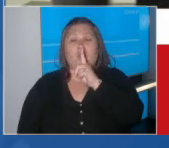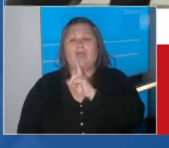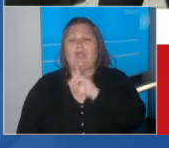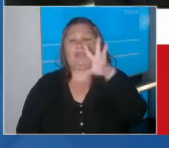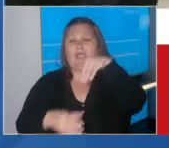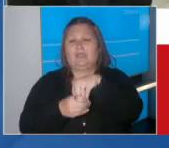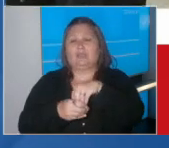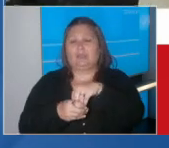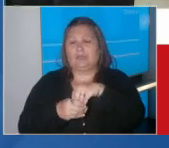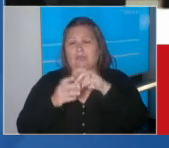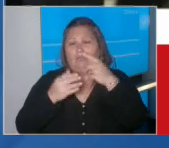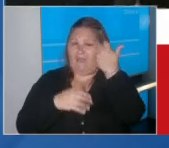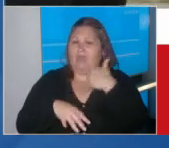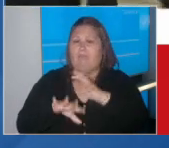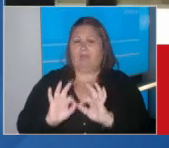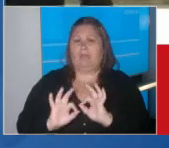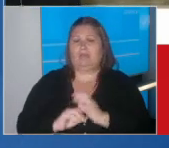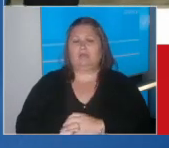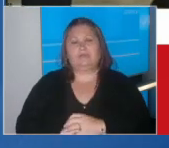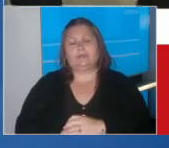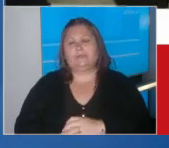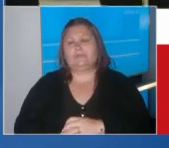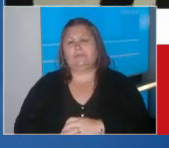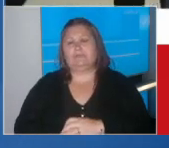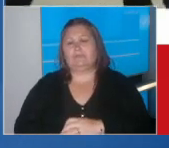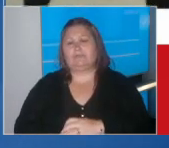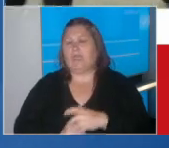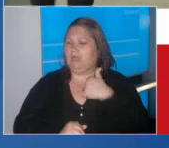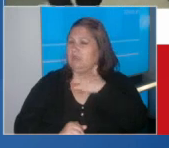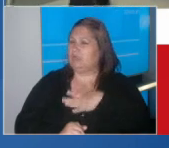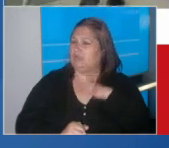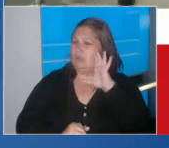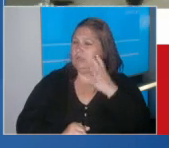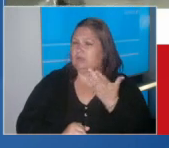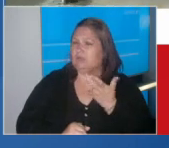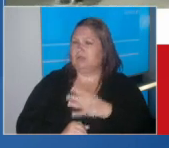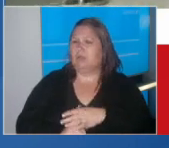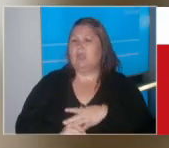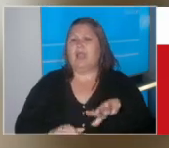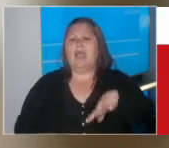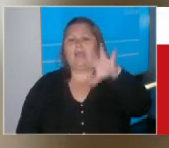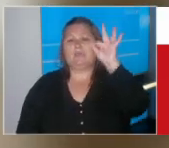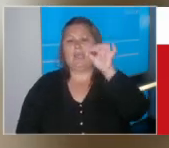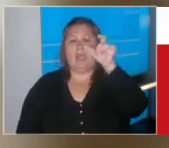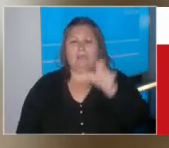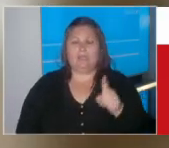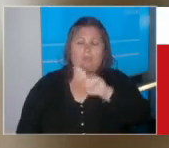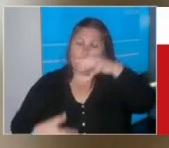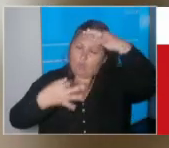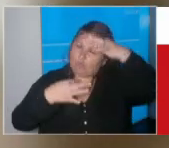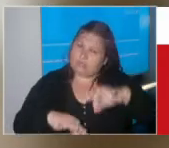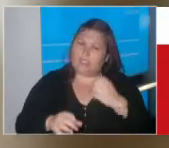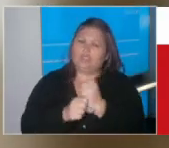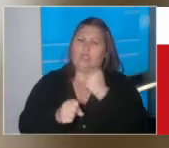חבל, באמת. כן, בואו, אני רוצה לשאול את הדברים, כן. להצביע לבן אדם לא מוסרי,